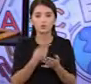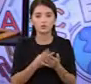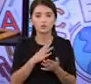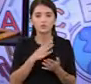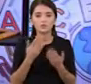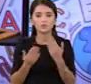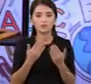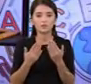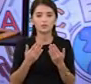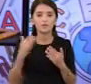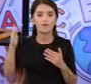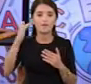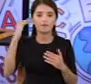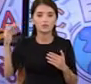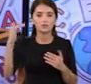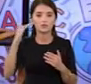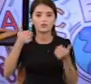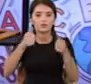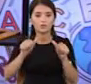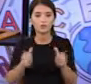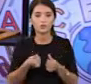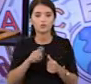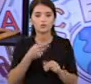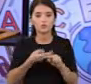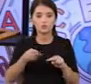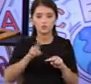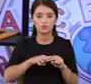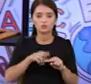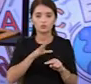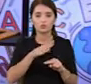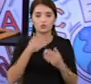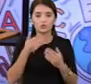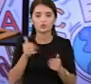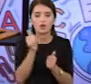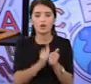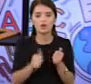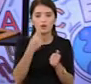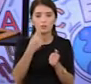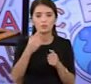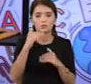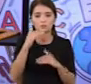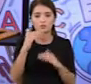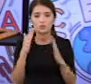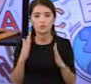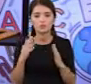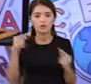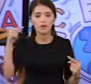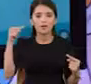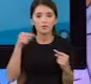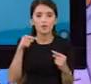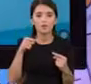ko'ryapsiz, lekin bu fazoviy figura bo'lgani uchun ham uning har bir tomonini